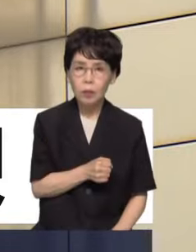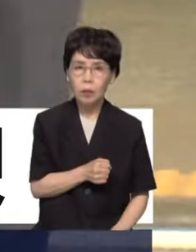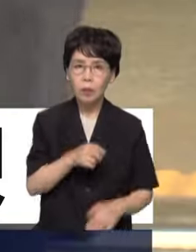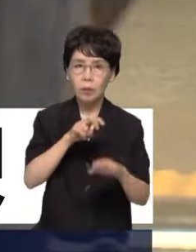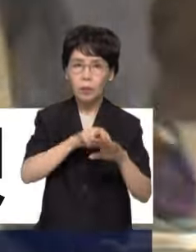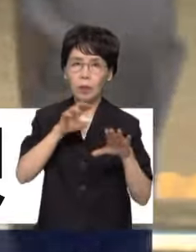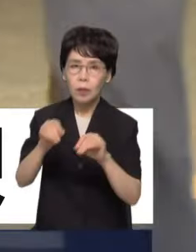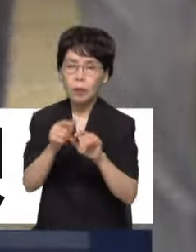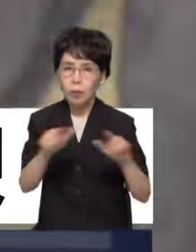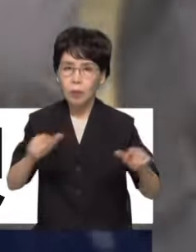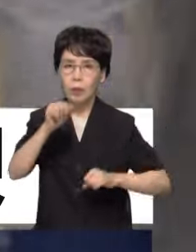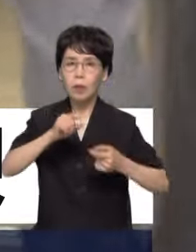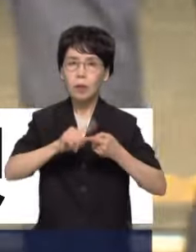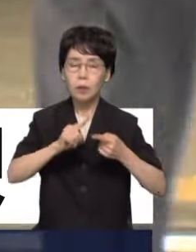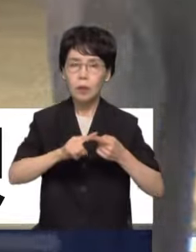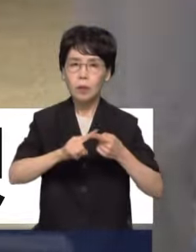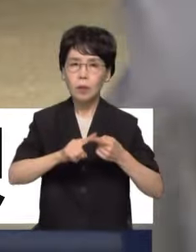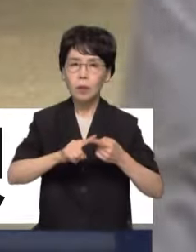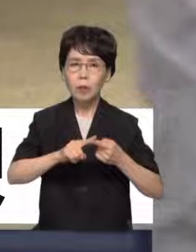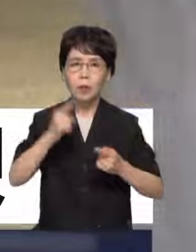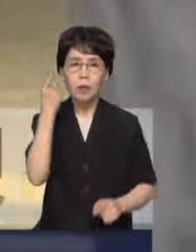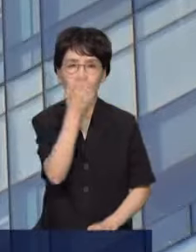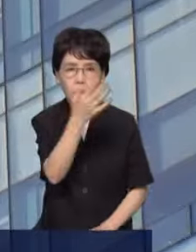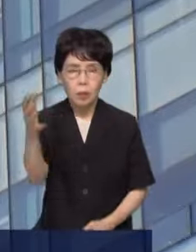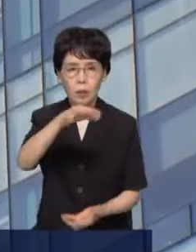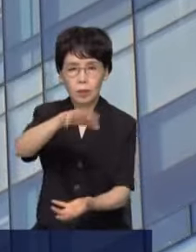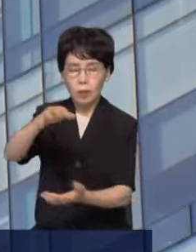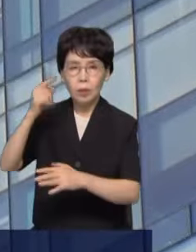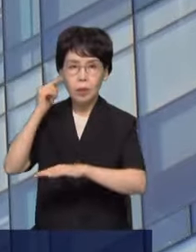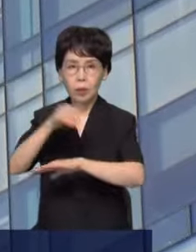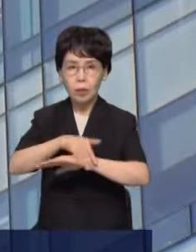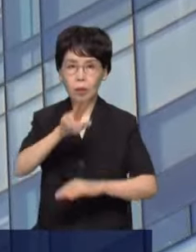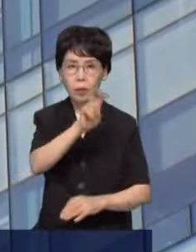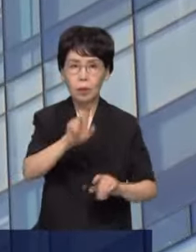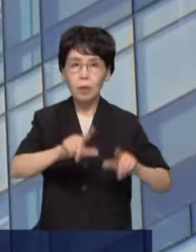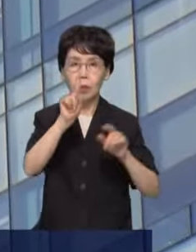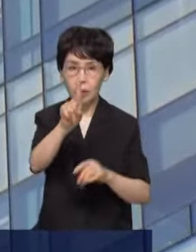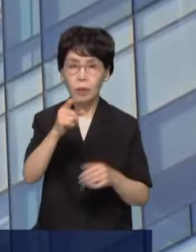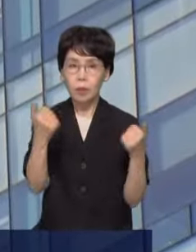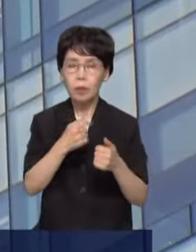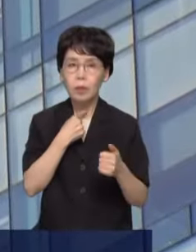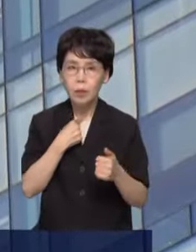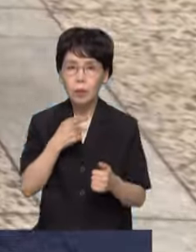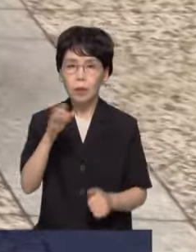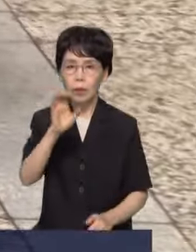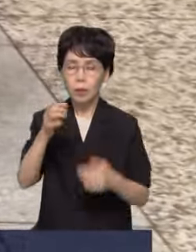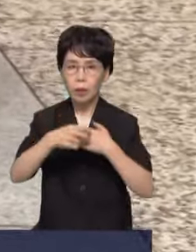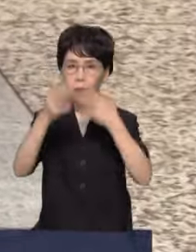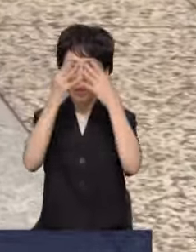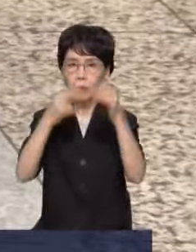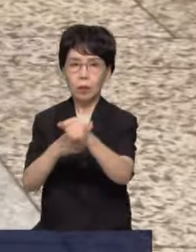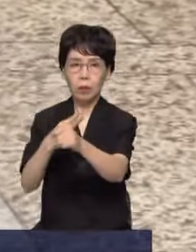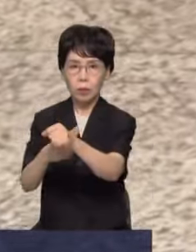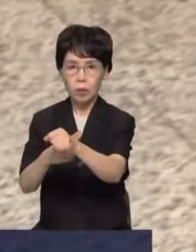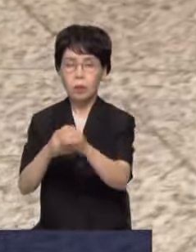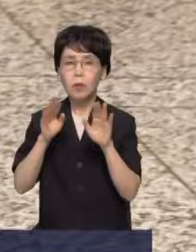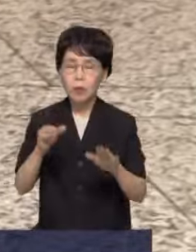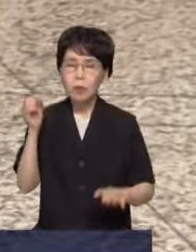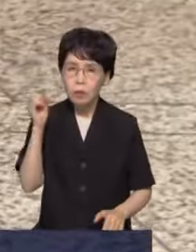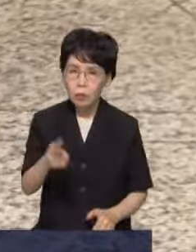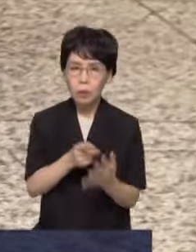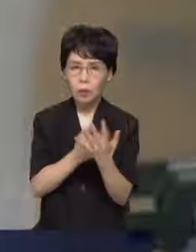등 집단 행동과 관련한 의견을 모을 예정입니다. 지난 20일 한 차례 회의를 열었던 가톨릭 의대 교수들도 오늘